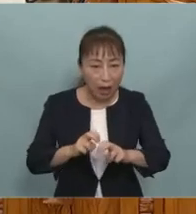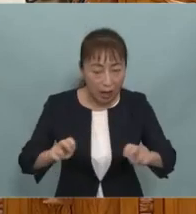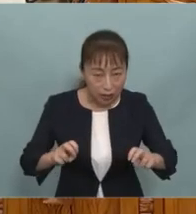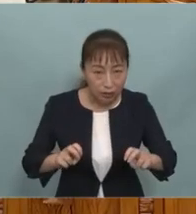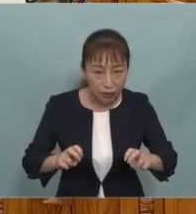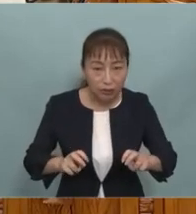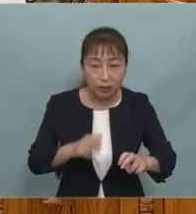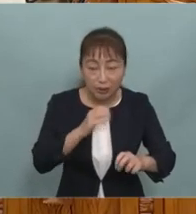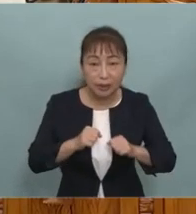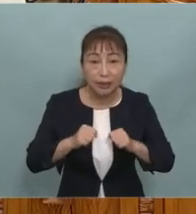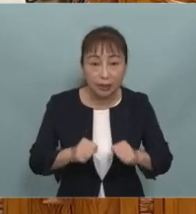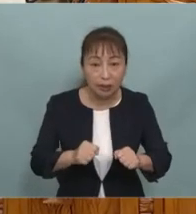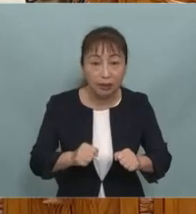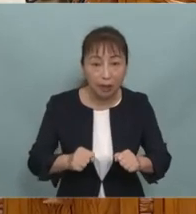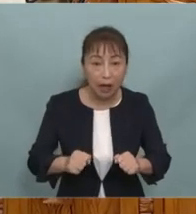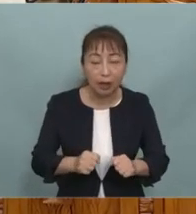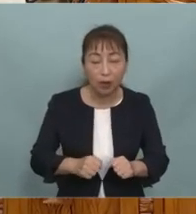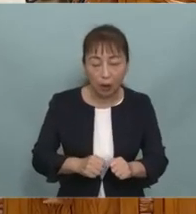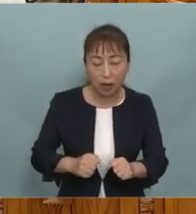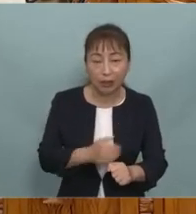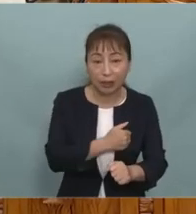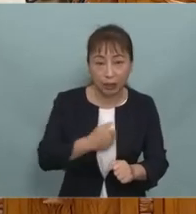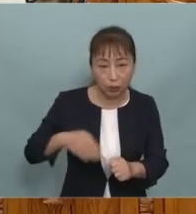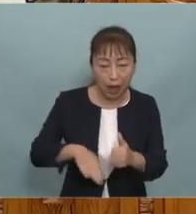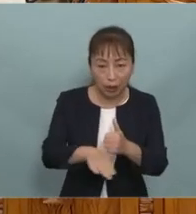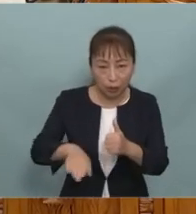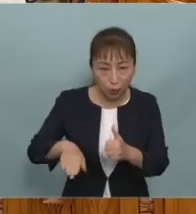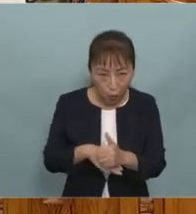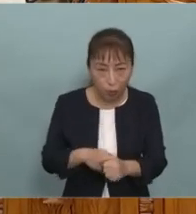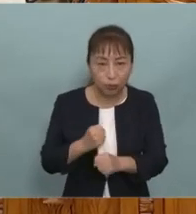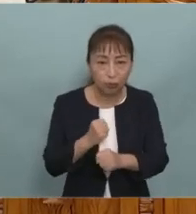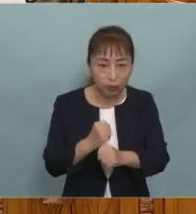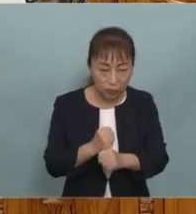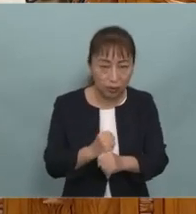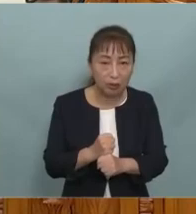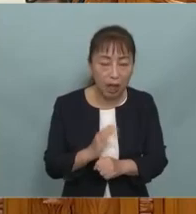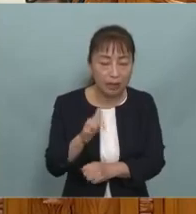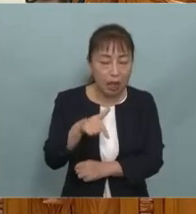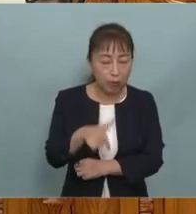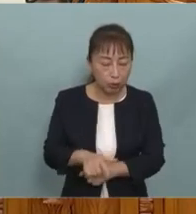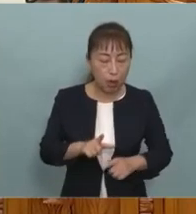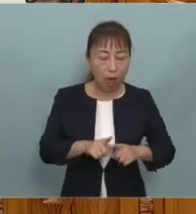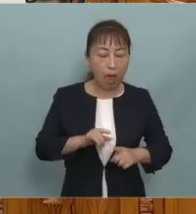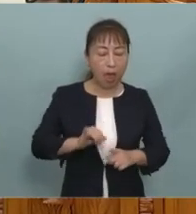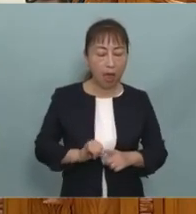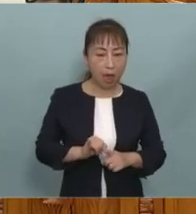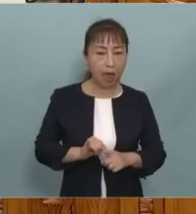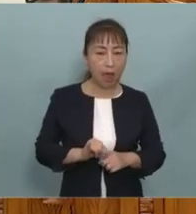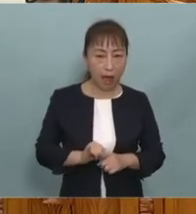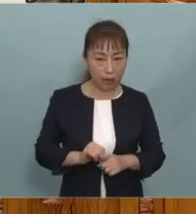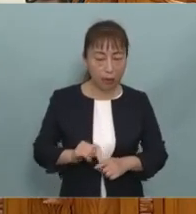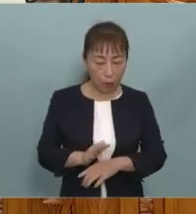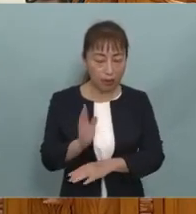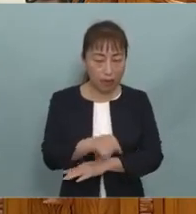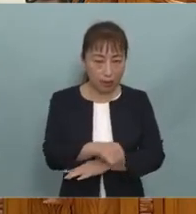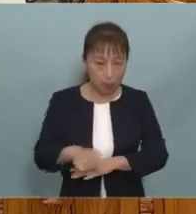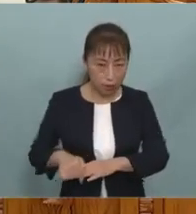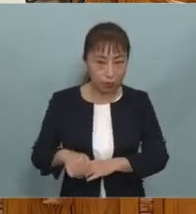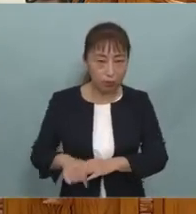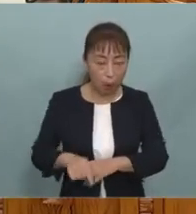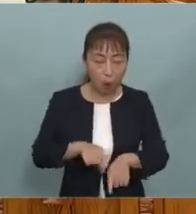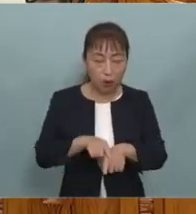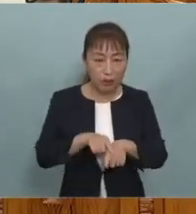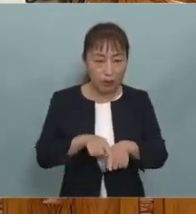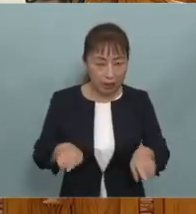やすい環境さに充実し政府の政策の等機能を強化します